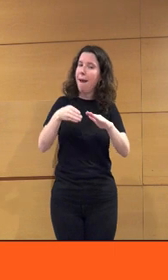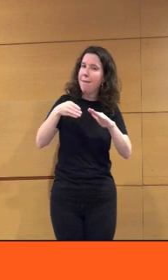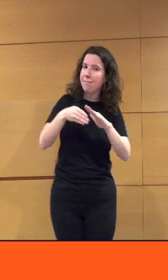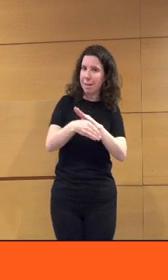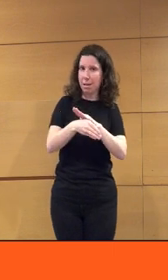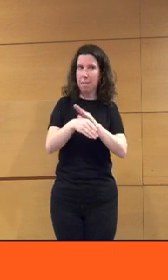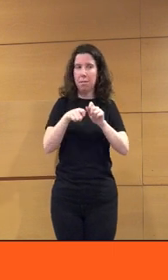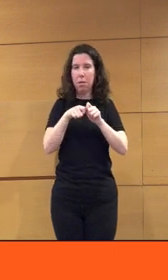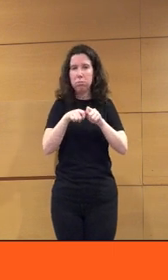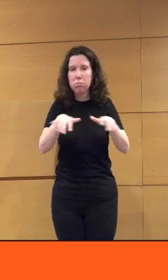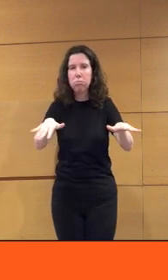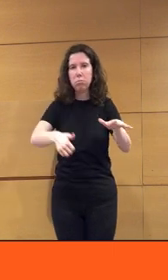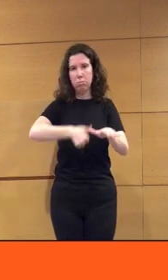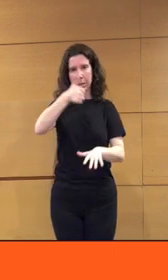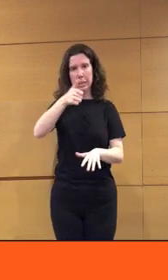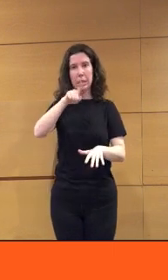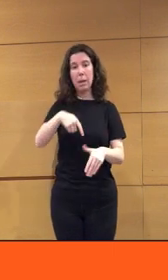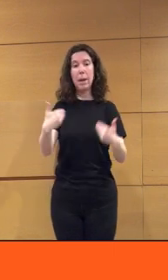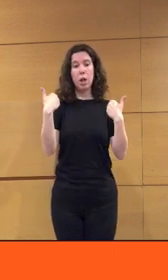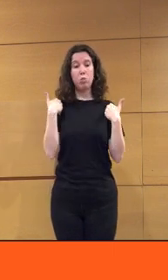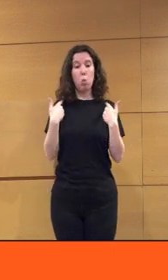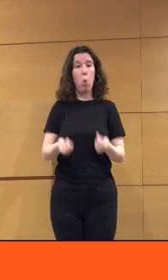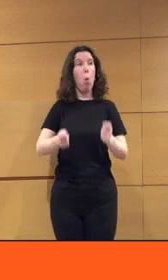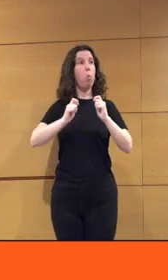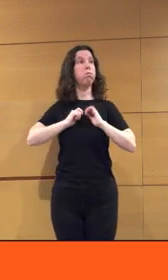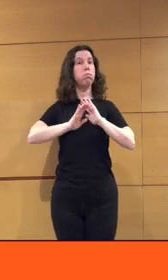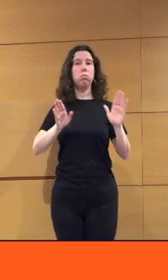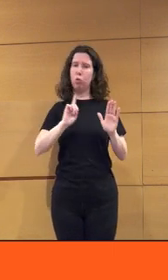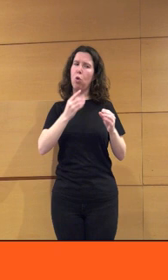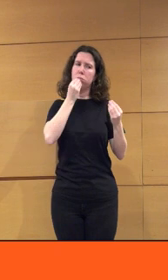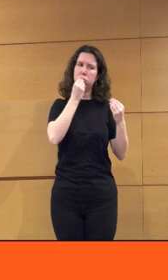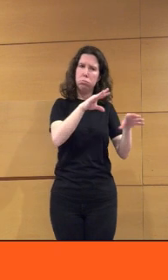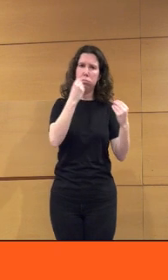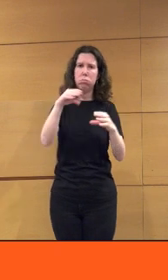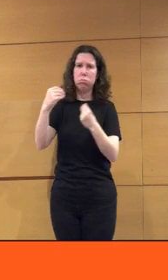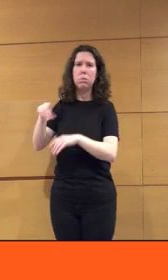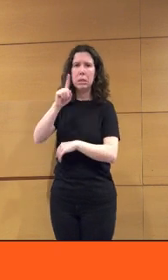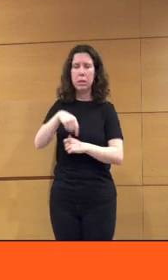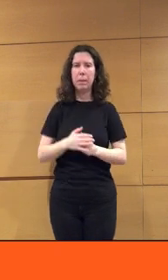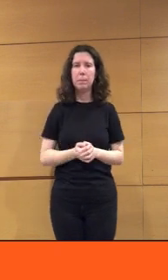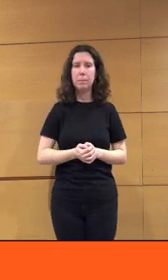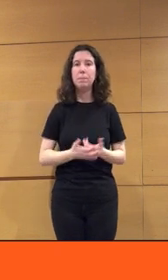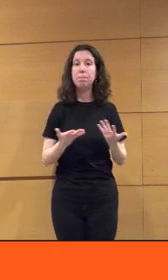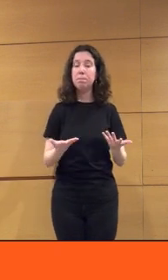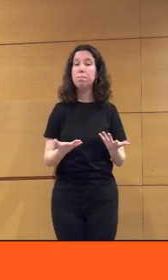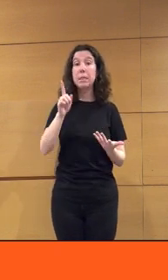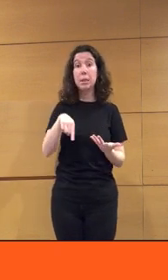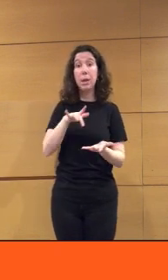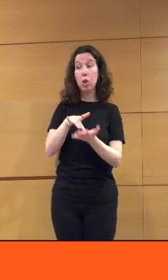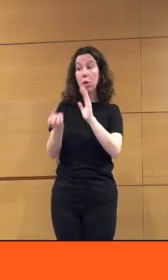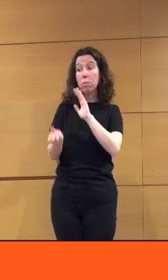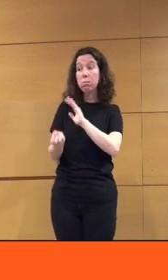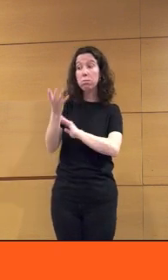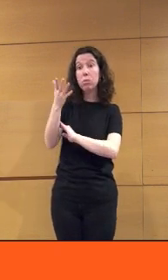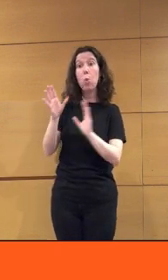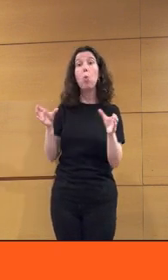repartint una mica de responsabilitats. També es creen el que són les unitats responsables